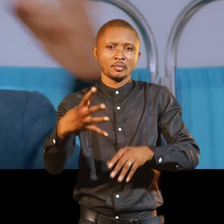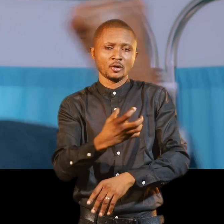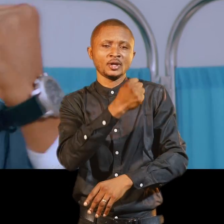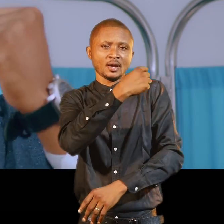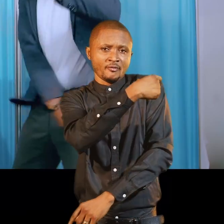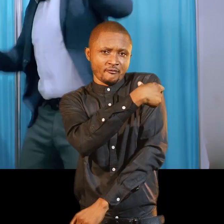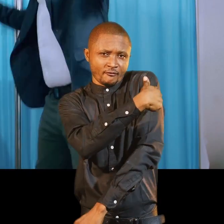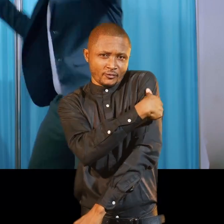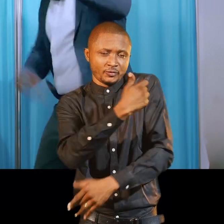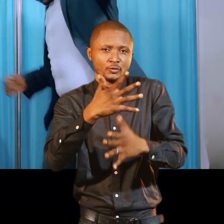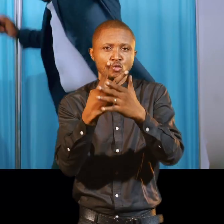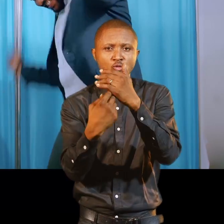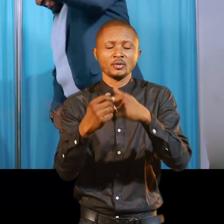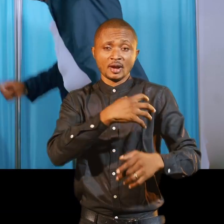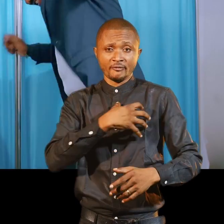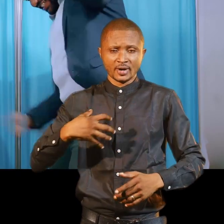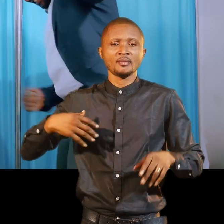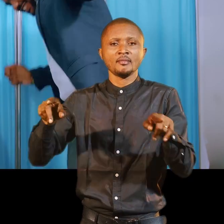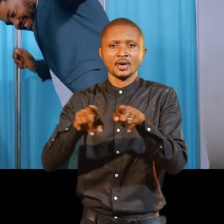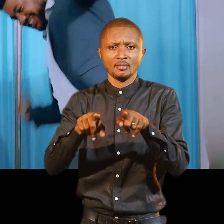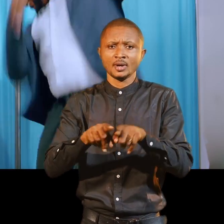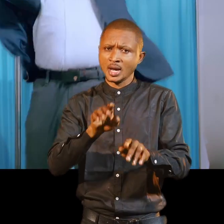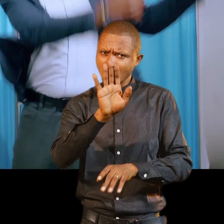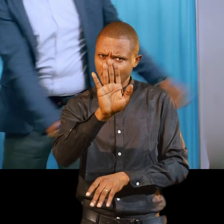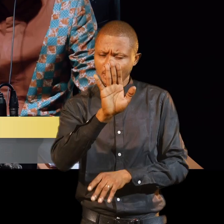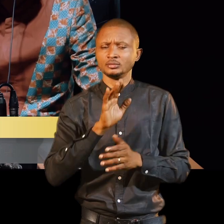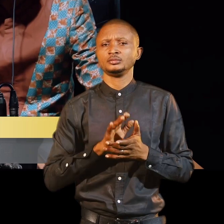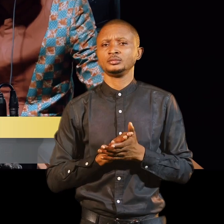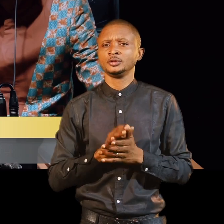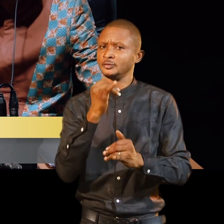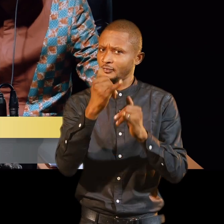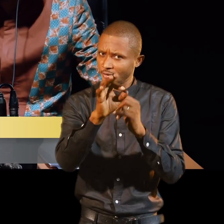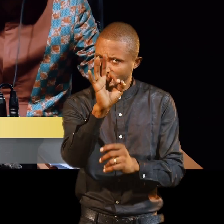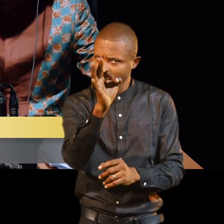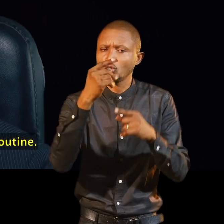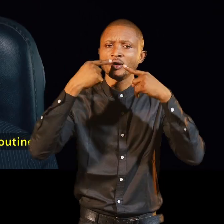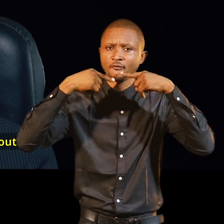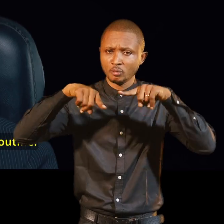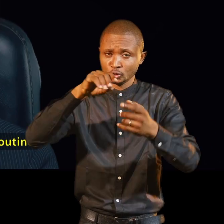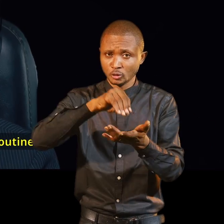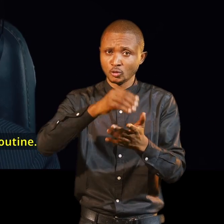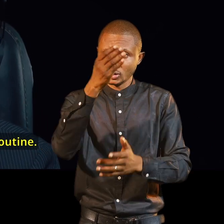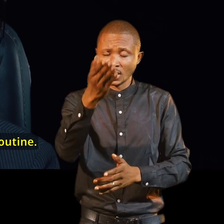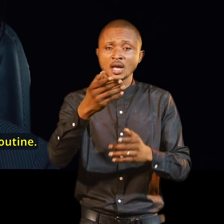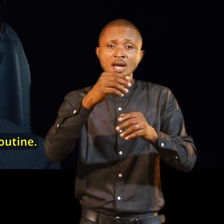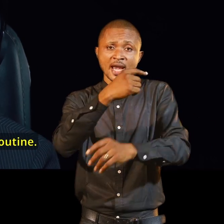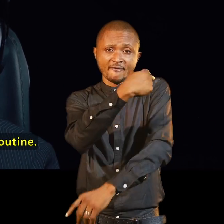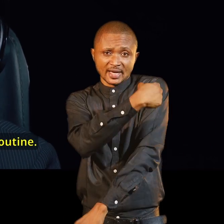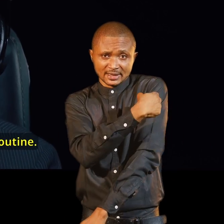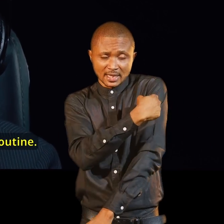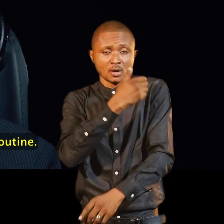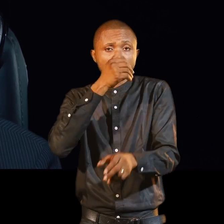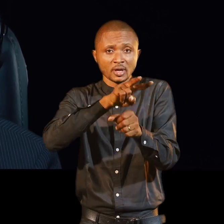jiba kabakuchimuna. Muka jende wakucheza. Injilai, kujibu mbualu. Chisalu chakovizi zinefe chakusha